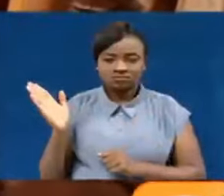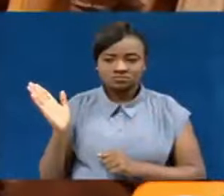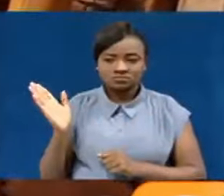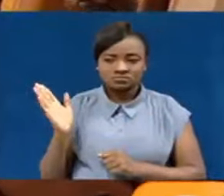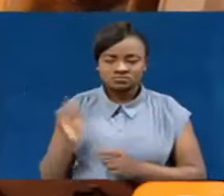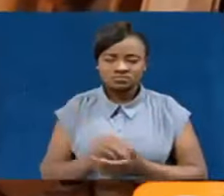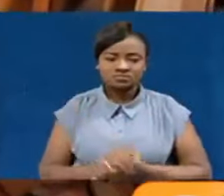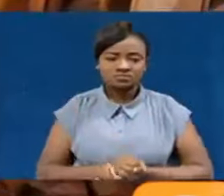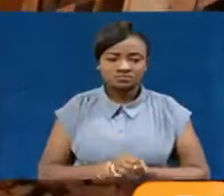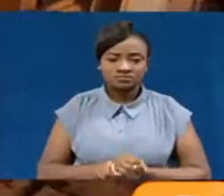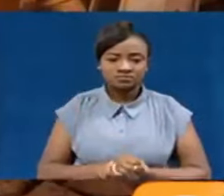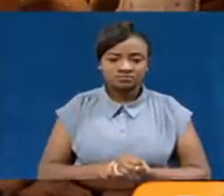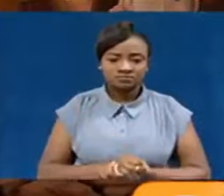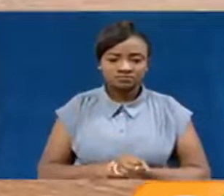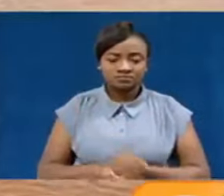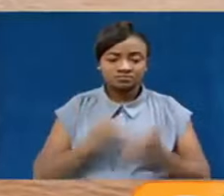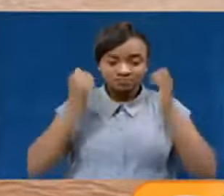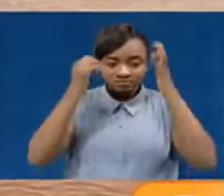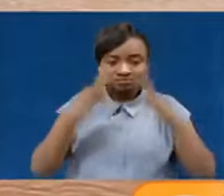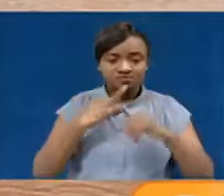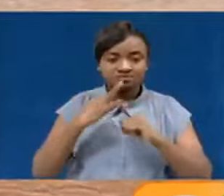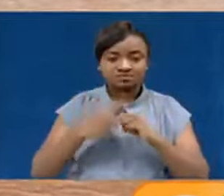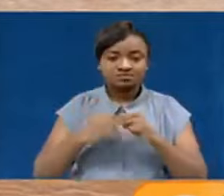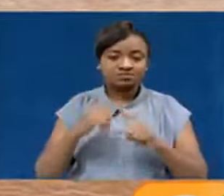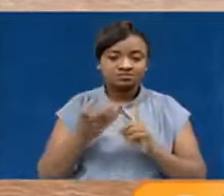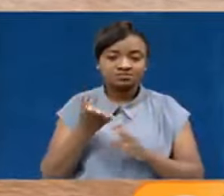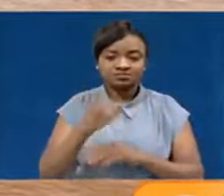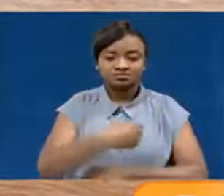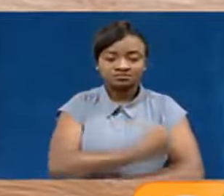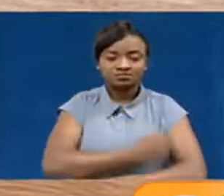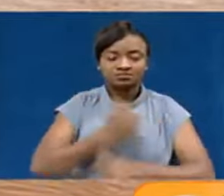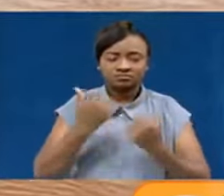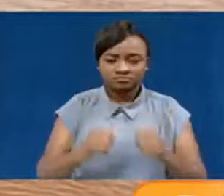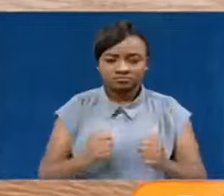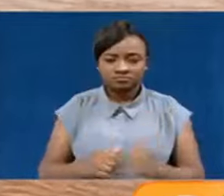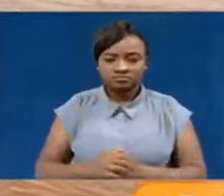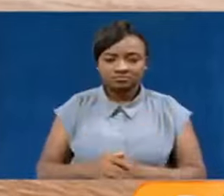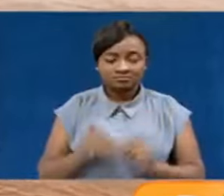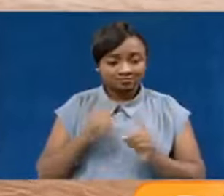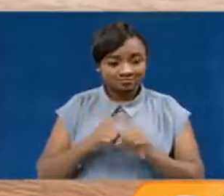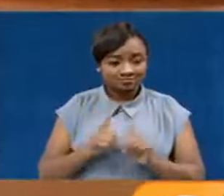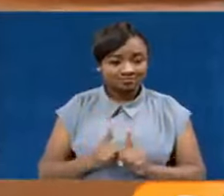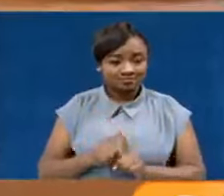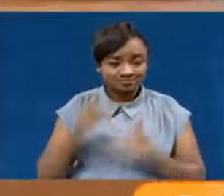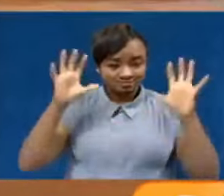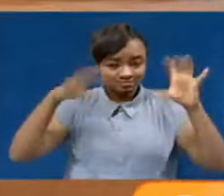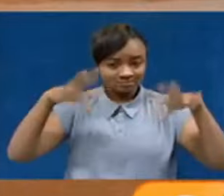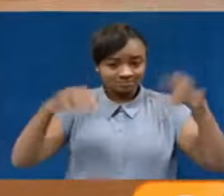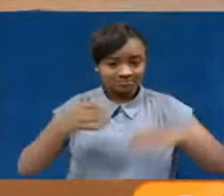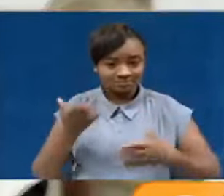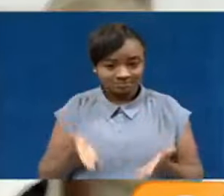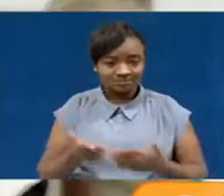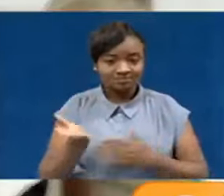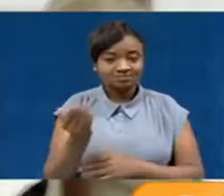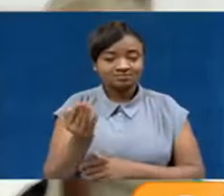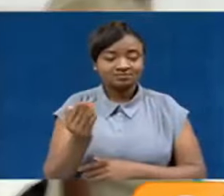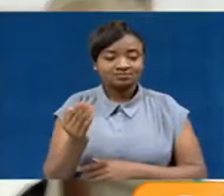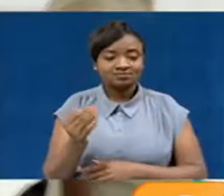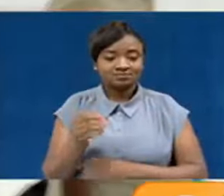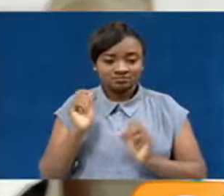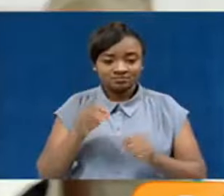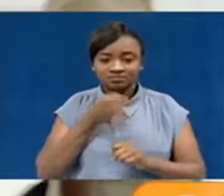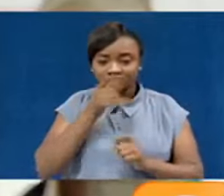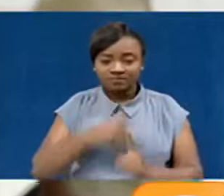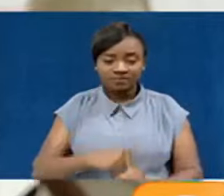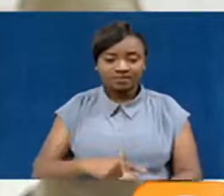wanafunzi zaidi ya 800 wa shule hii. Hatari ya mafuriko bado inasalia, kwani msimu wa mvua unakaribia. Right now they are